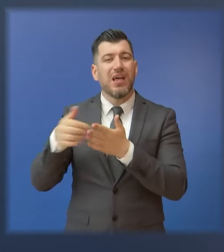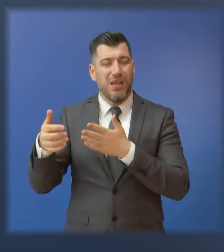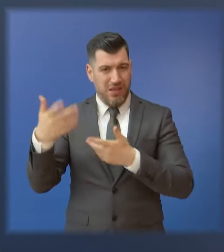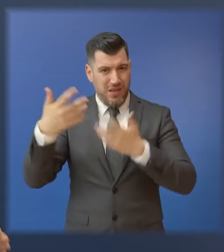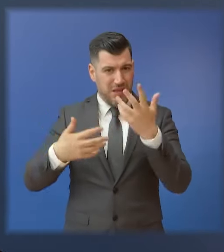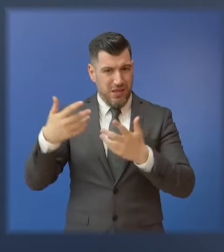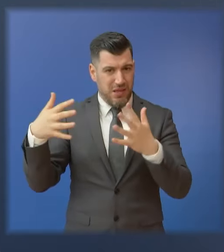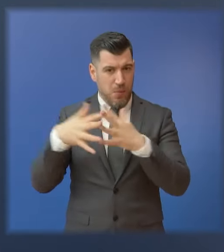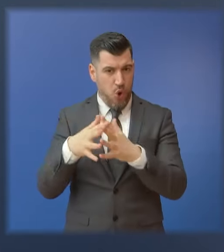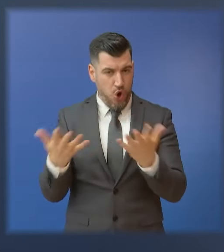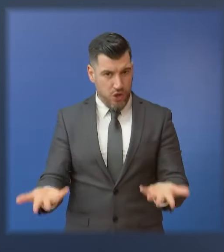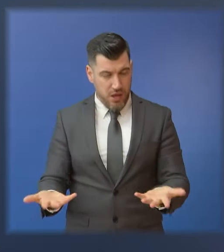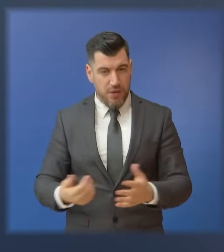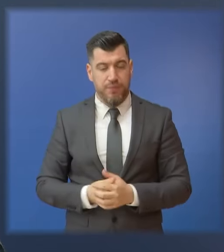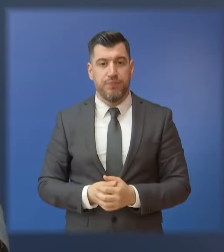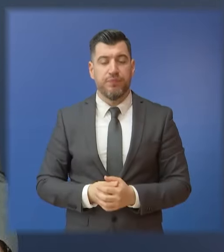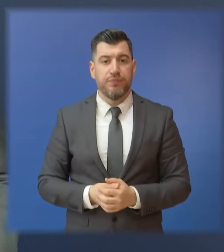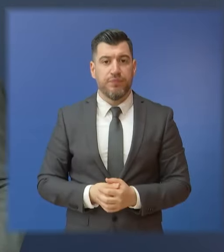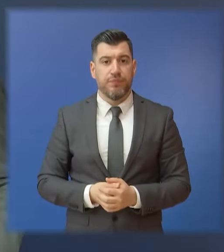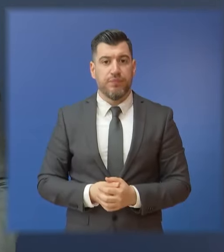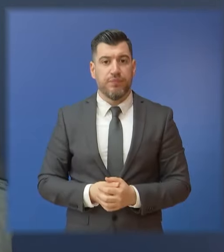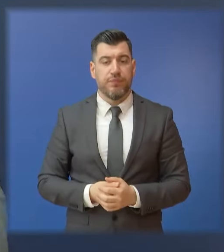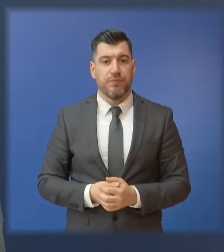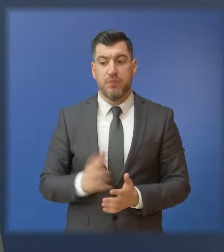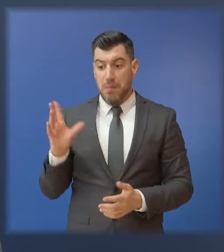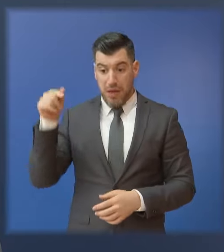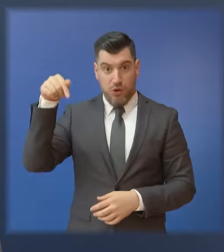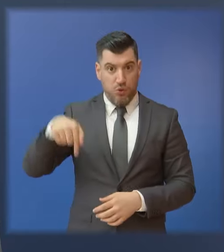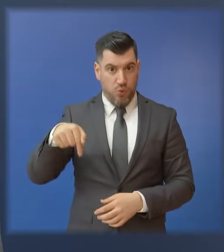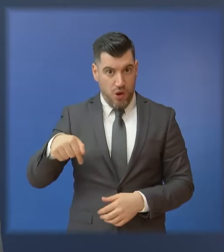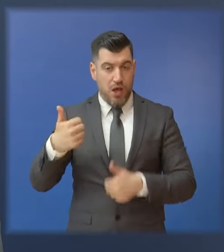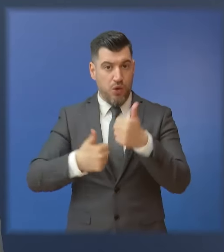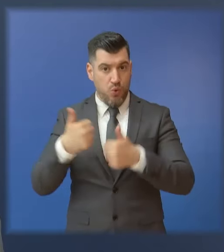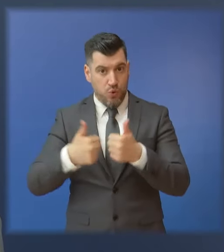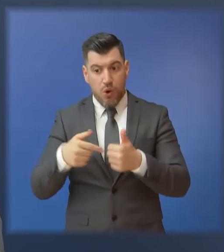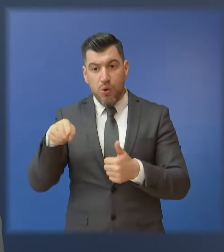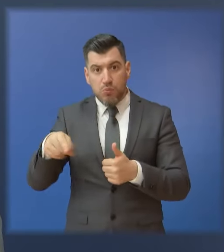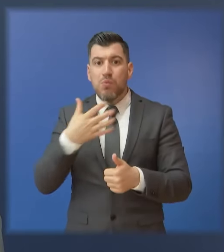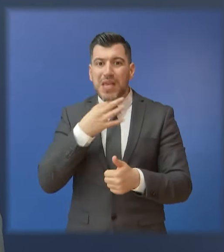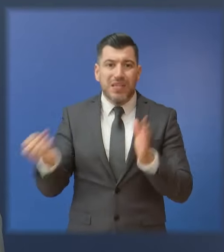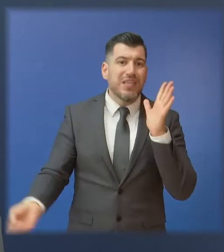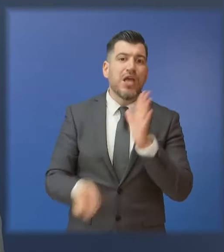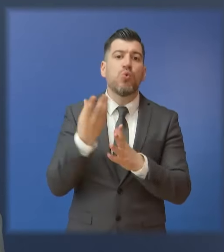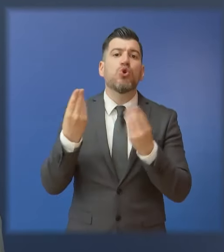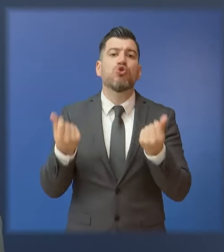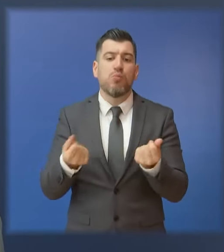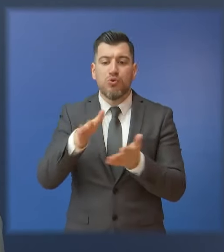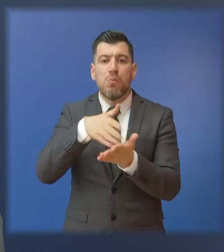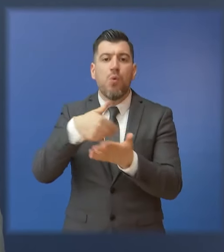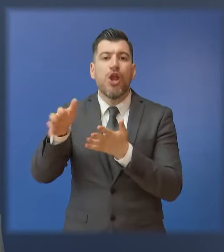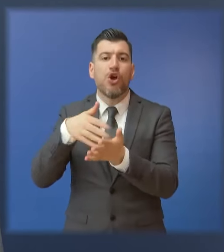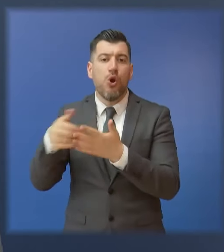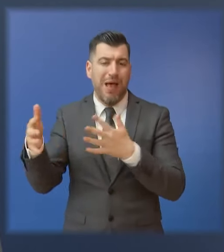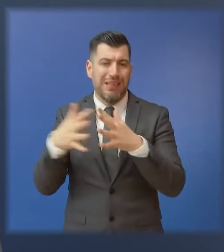2024 μέχρι και τον ιούνιο που που έχουμε αυτό το νέο τρόπο ε τιμολογίων τα πολύχρωμα τιμολόγια φαίνεται ότι το